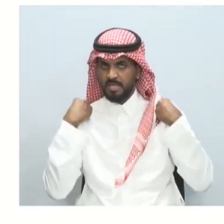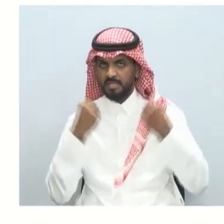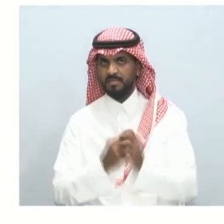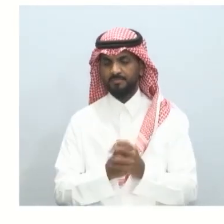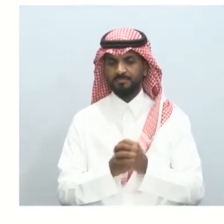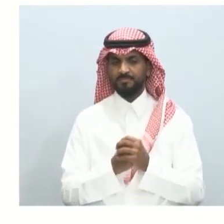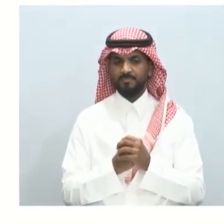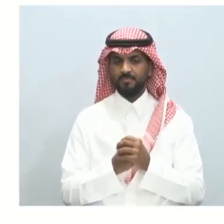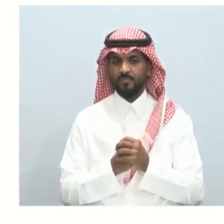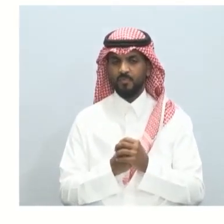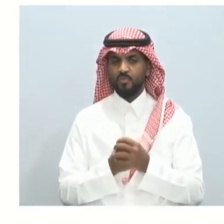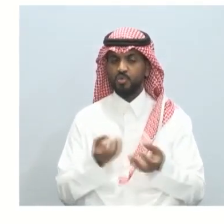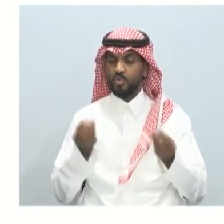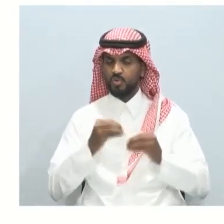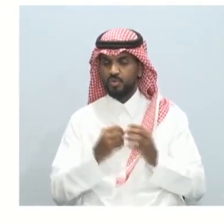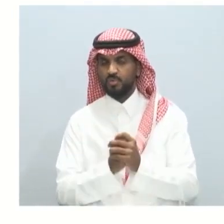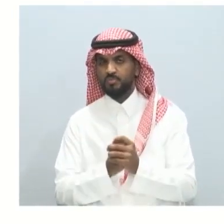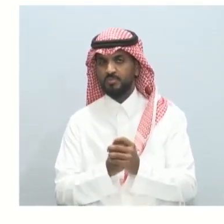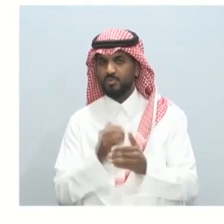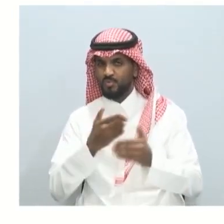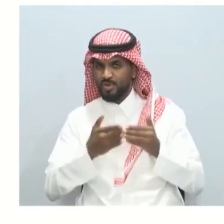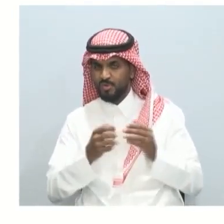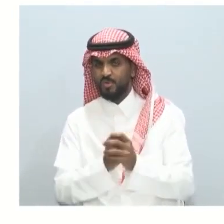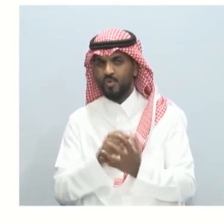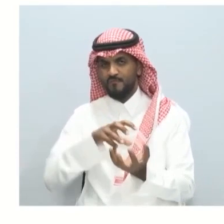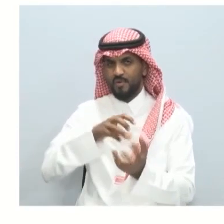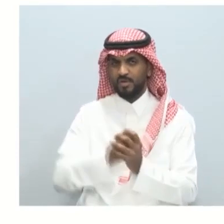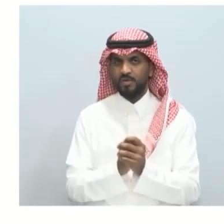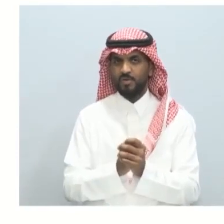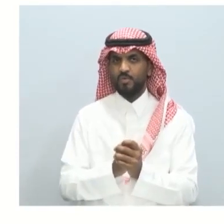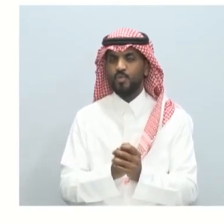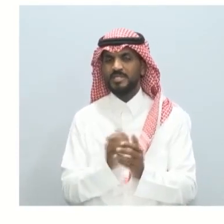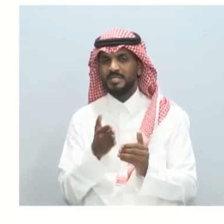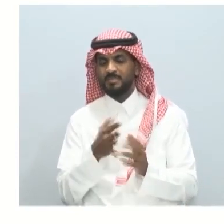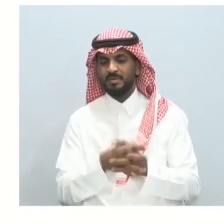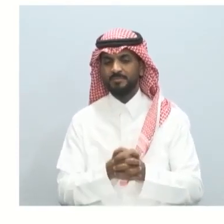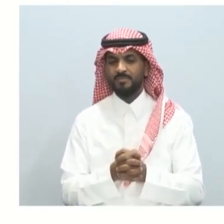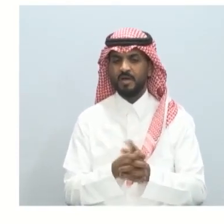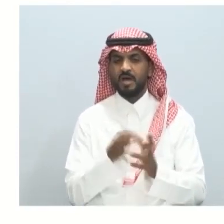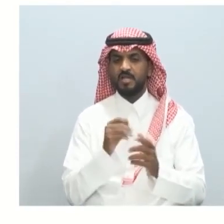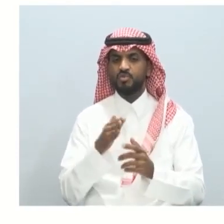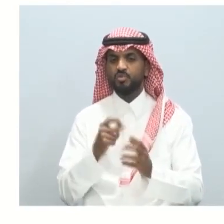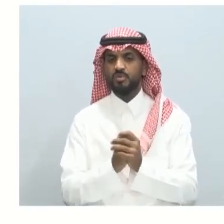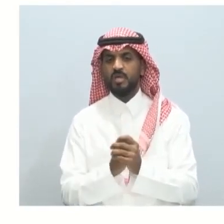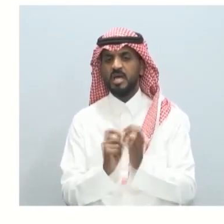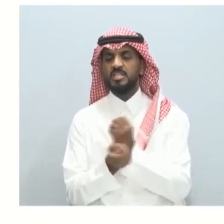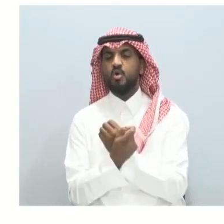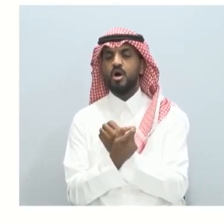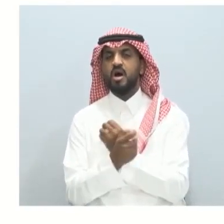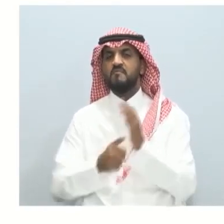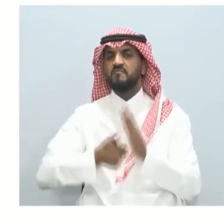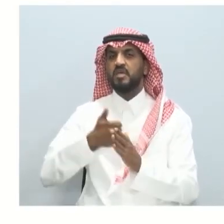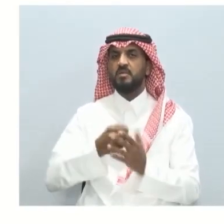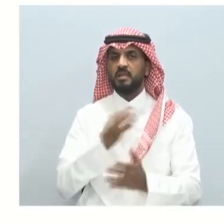الرياضيه وسكر من الخضر والفواكه ولحم السمك قال سعود الدواء افضل من